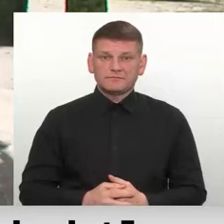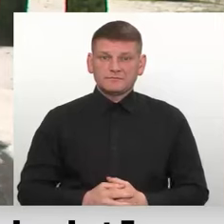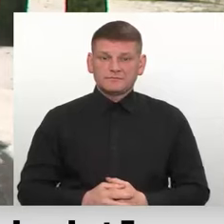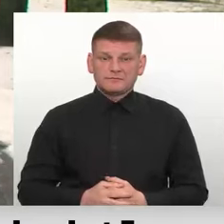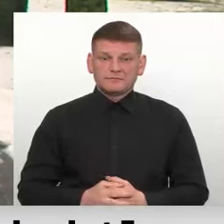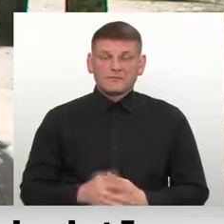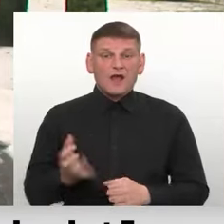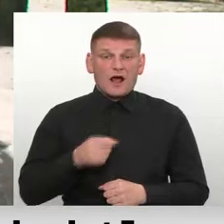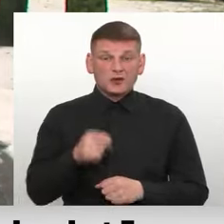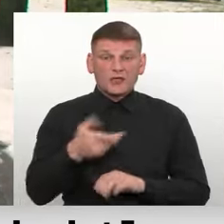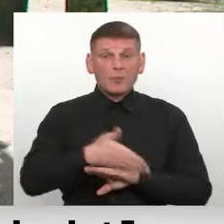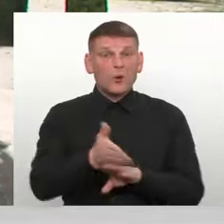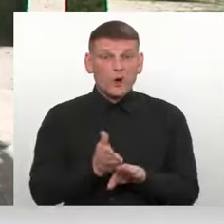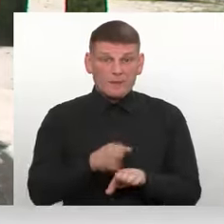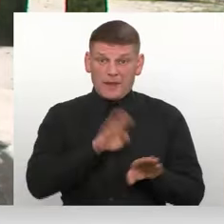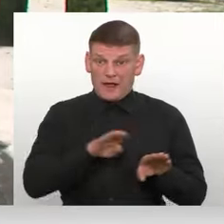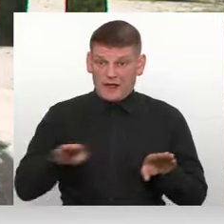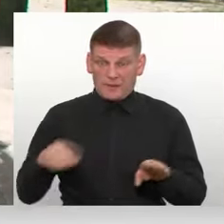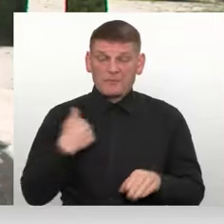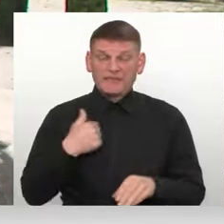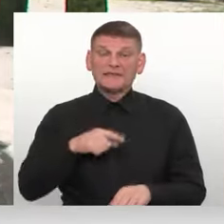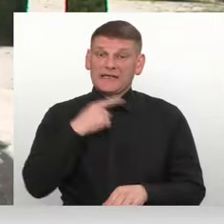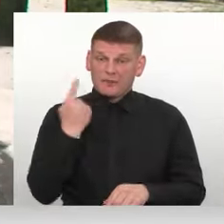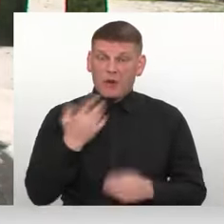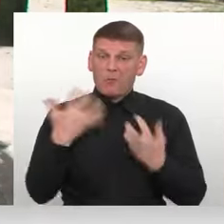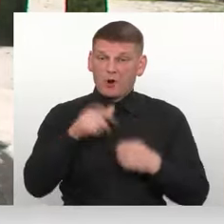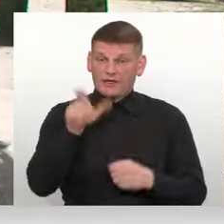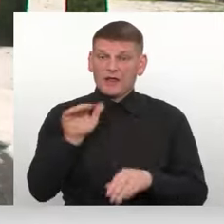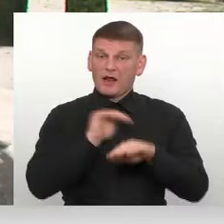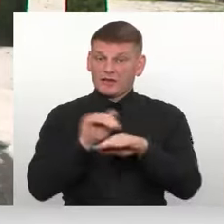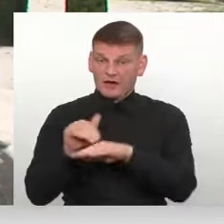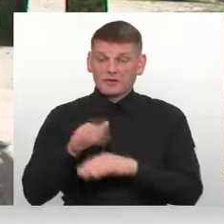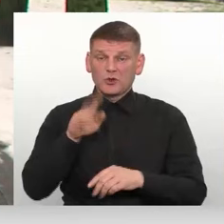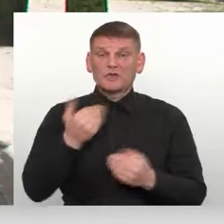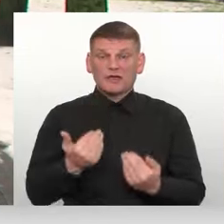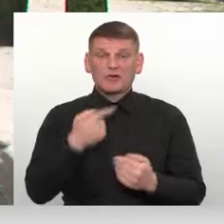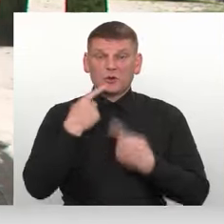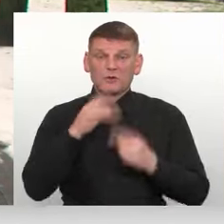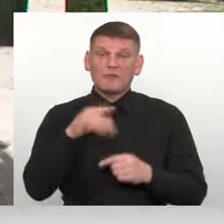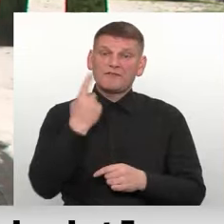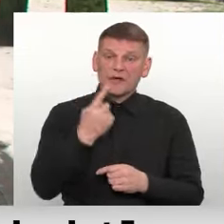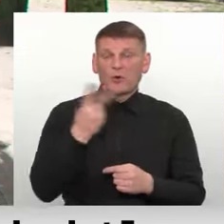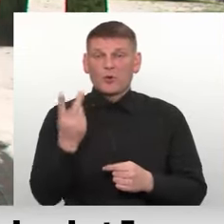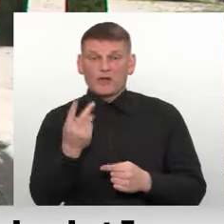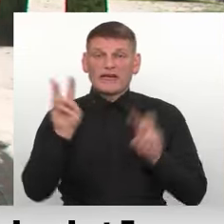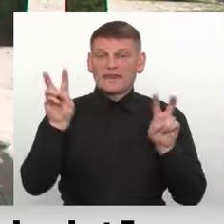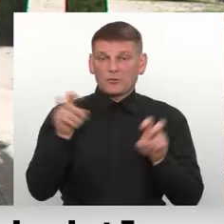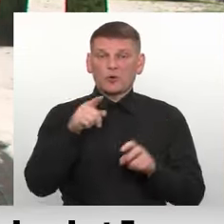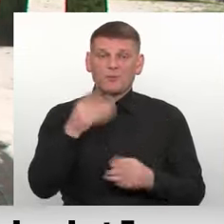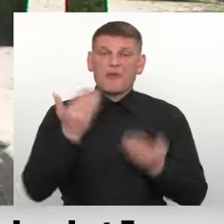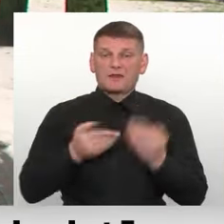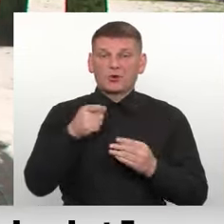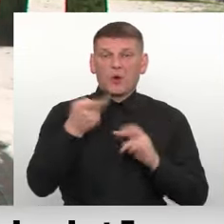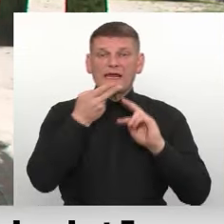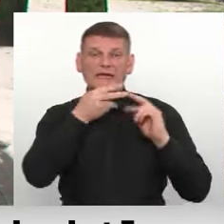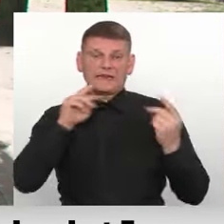Ar šīm kurpēm mēs arī gribējām politiķiem atgādināt, ka tagad runājot par vienu vai otru terminu un mēģinot to interpretēt,